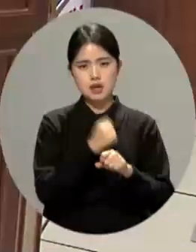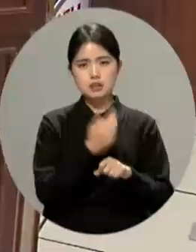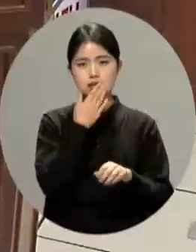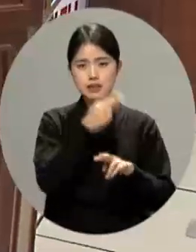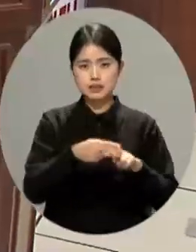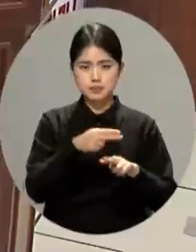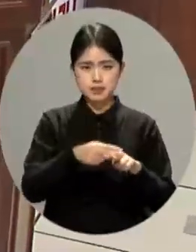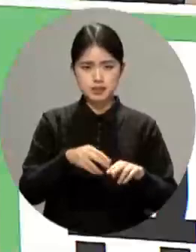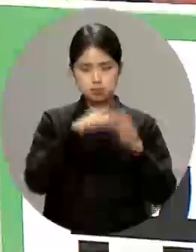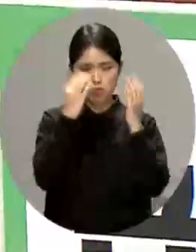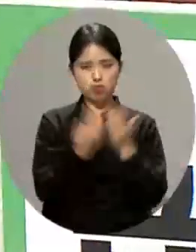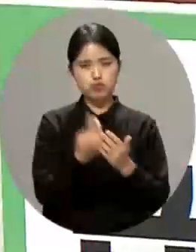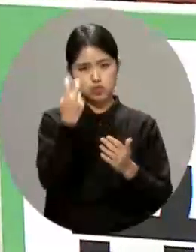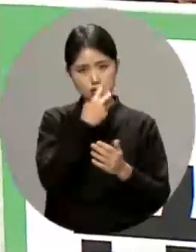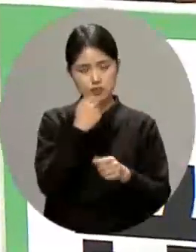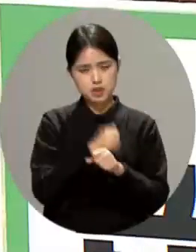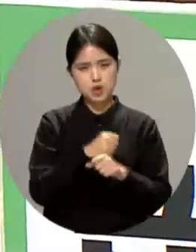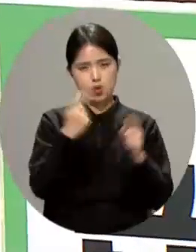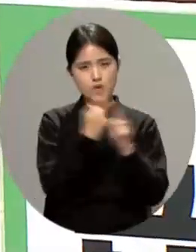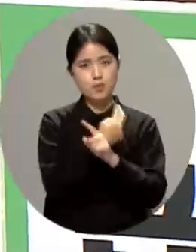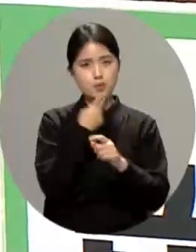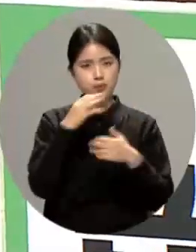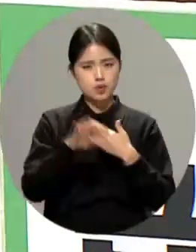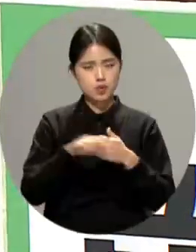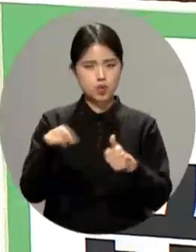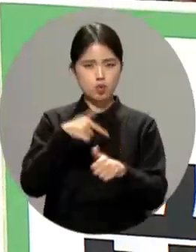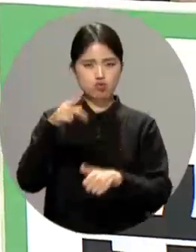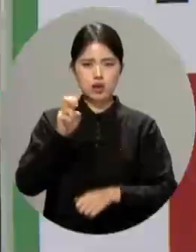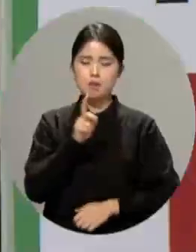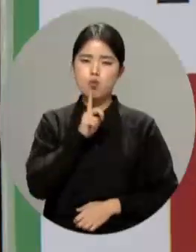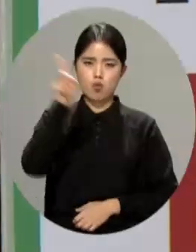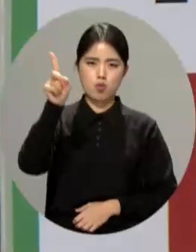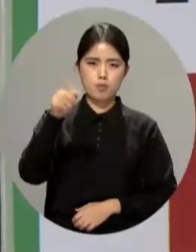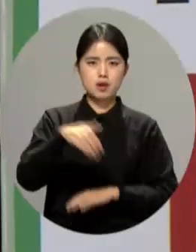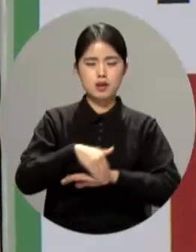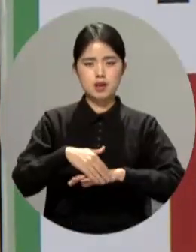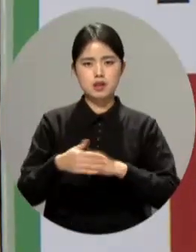전수조사하고 개선이 이루어지지 않을 경우 교육감을 고발하겠다는 입장이어서